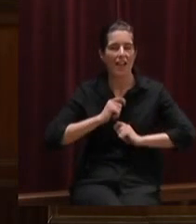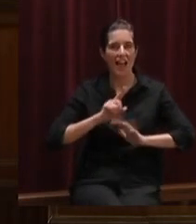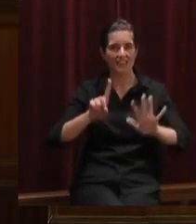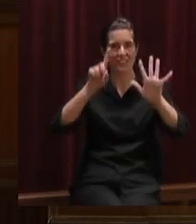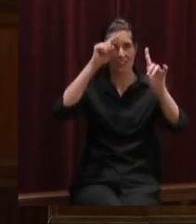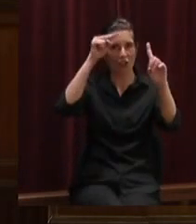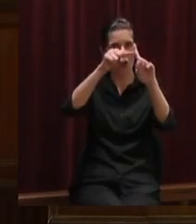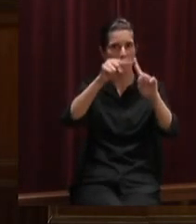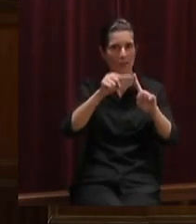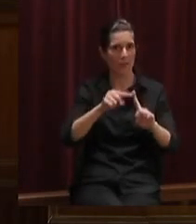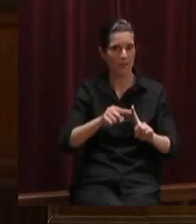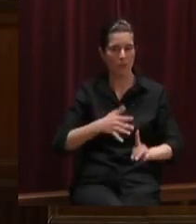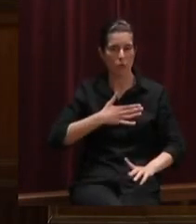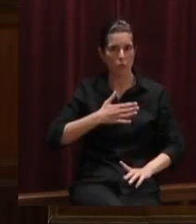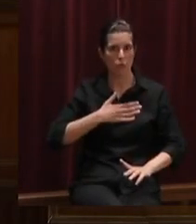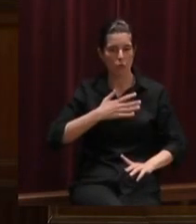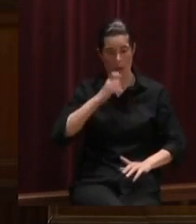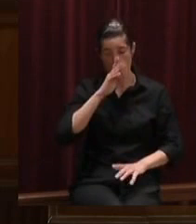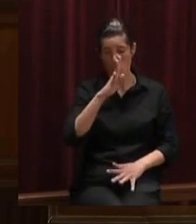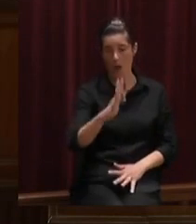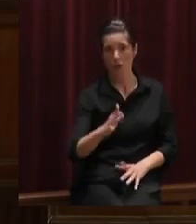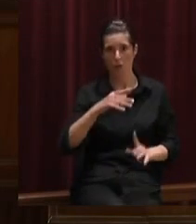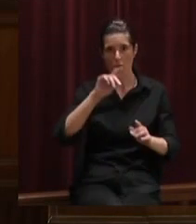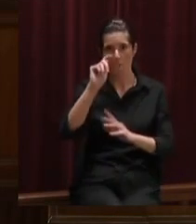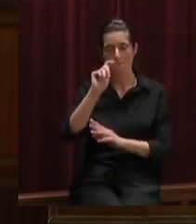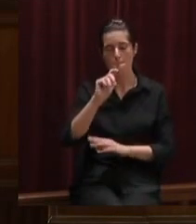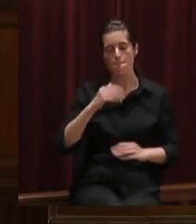els que marcaran la prioritat dels pròxims anys.